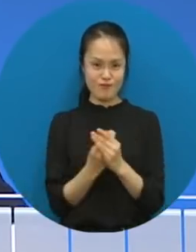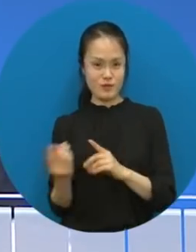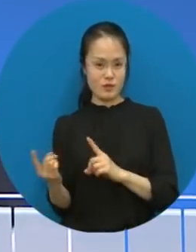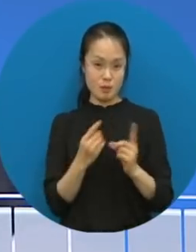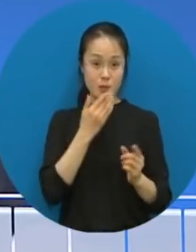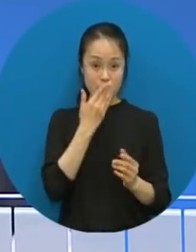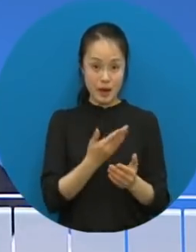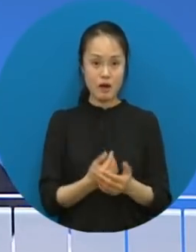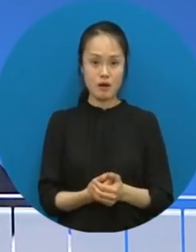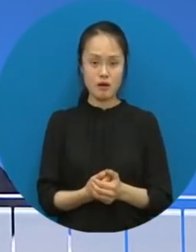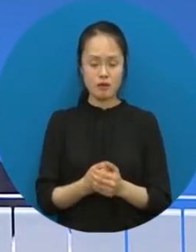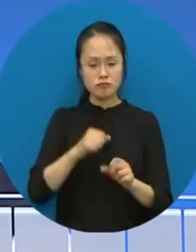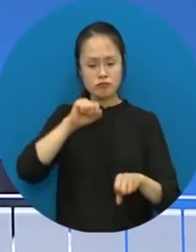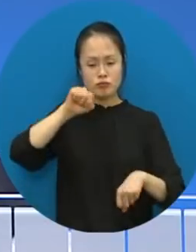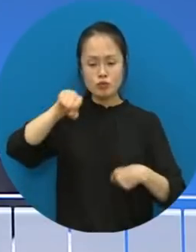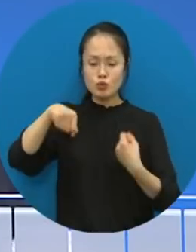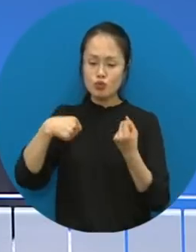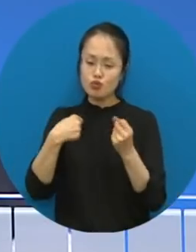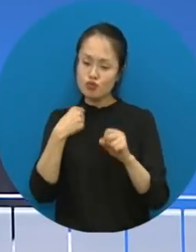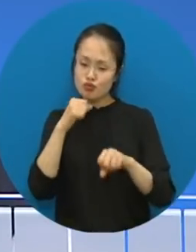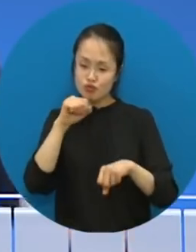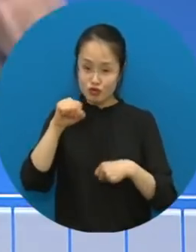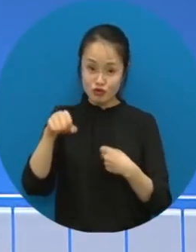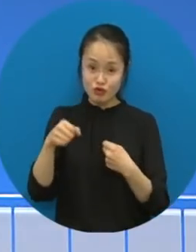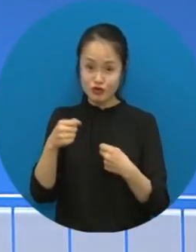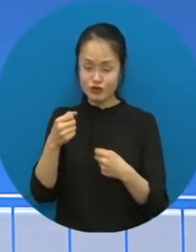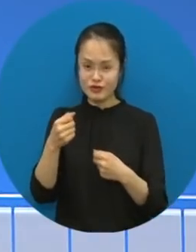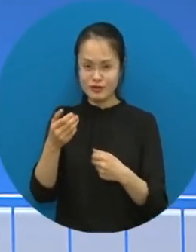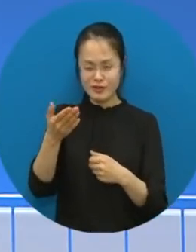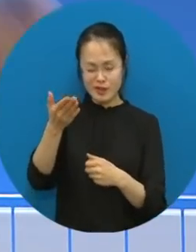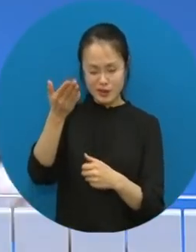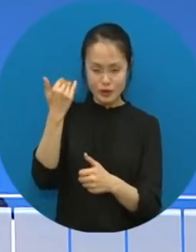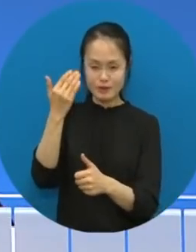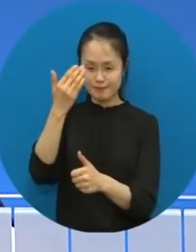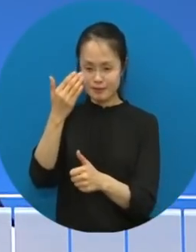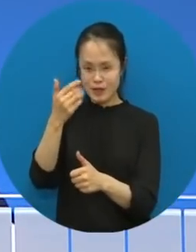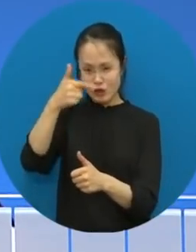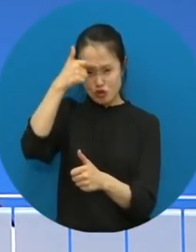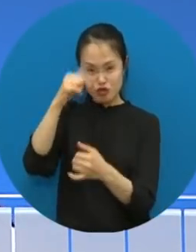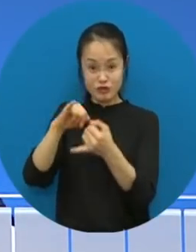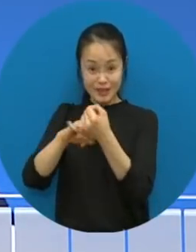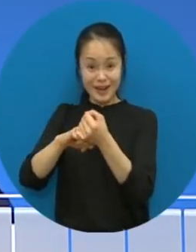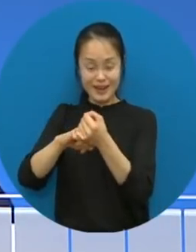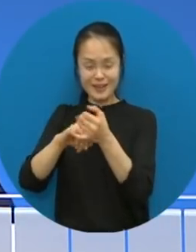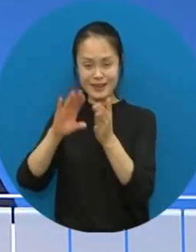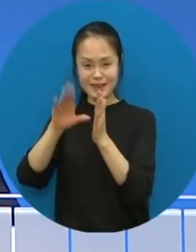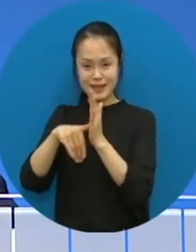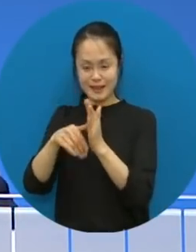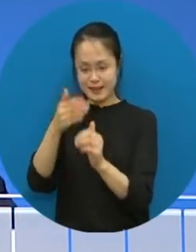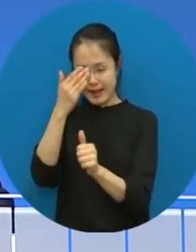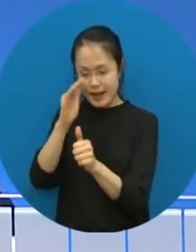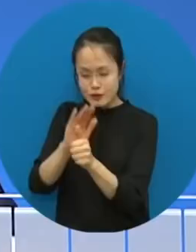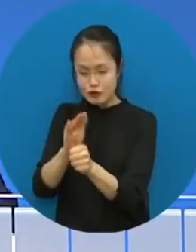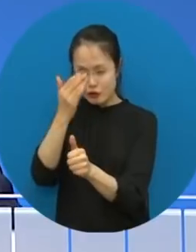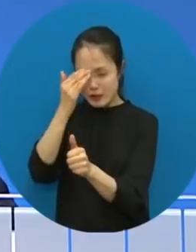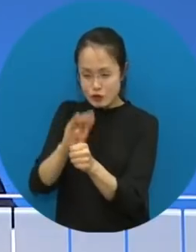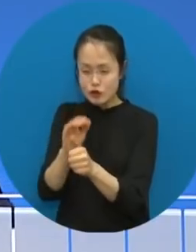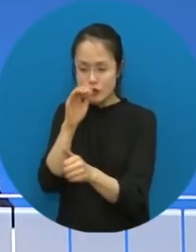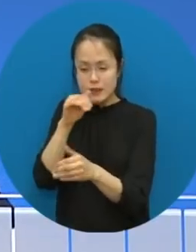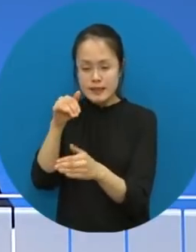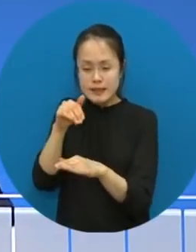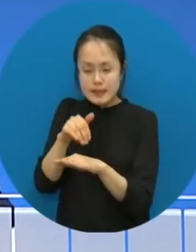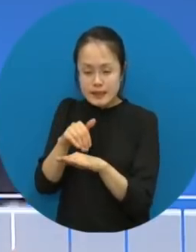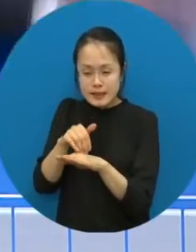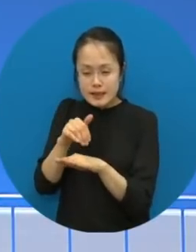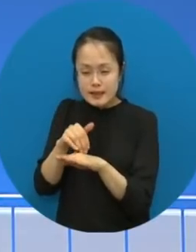동물에게 수도 없이 연습하게 하셨던 그 하나님의 그 거룩한 의도를 이제는 실체가 되게